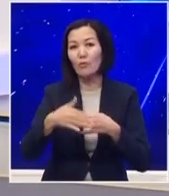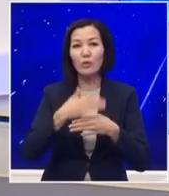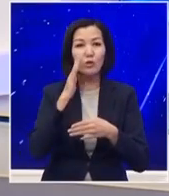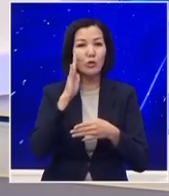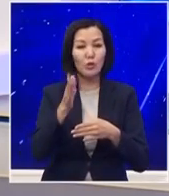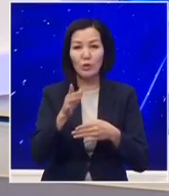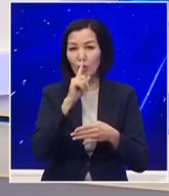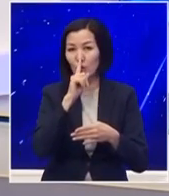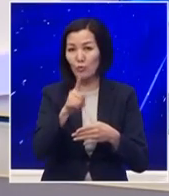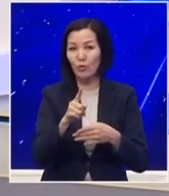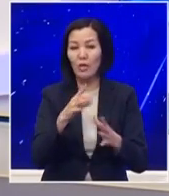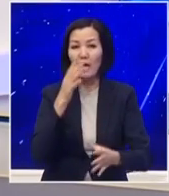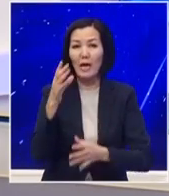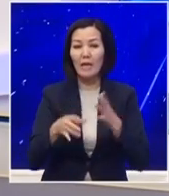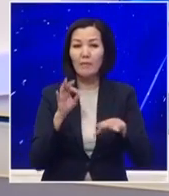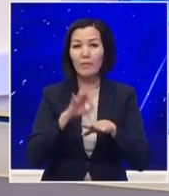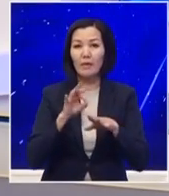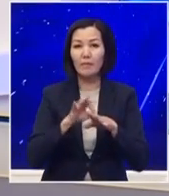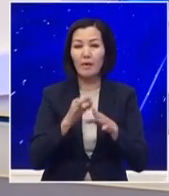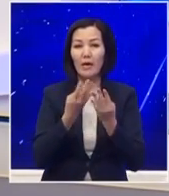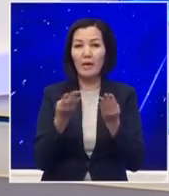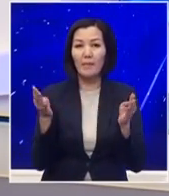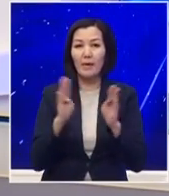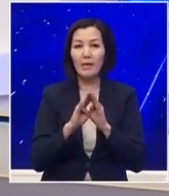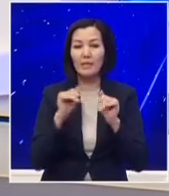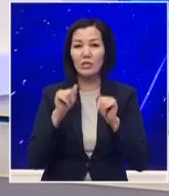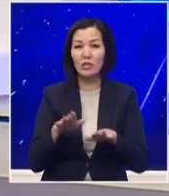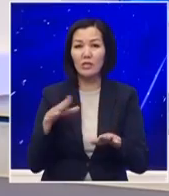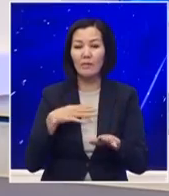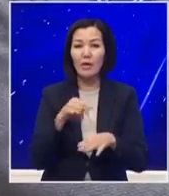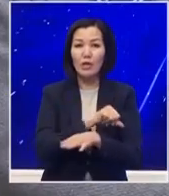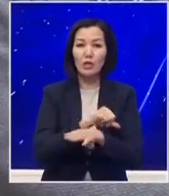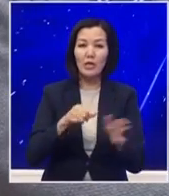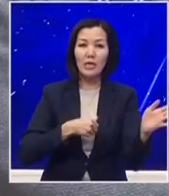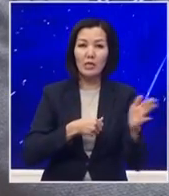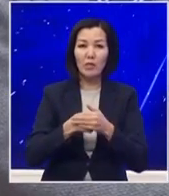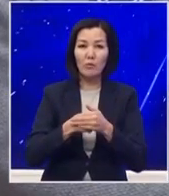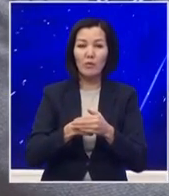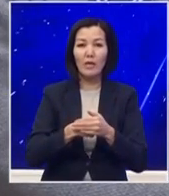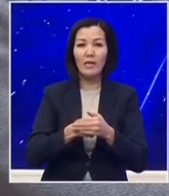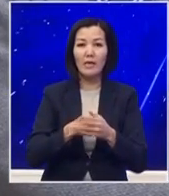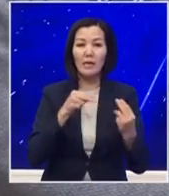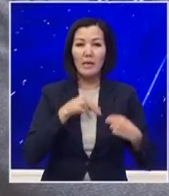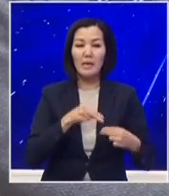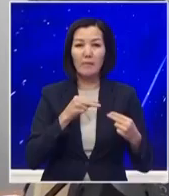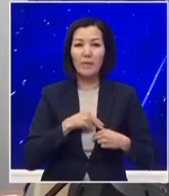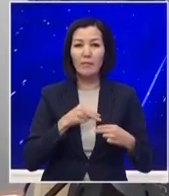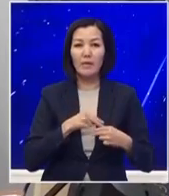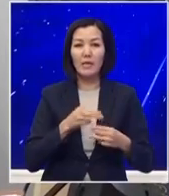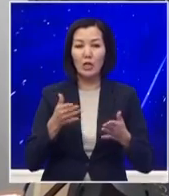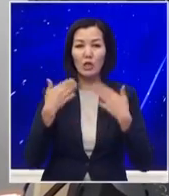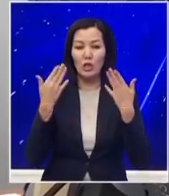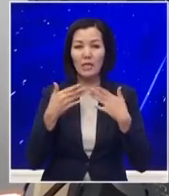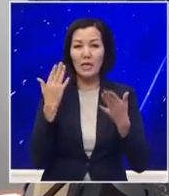тартылмайды. Бұл әлемде тараған пандемияға байланысты қабылданған шешім. Шекараның жабылуына орай еңбек мигранттарына да